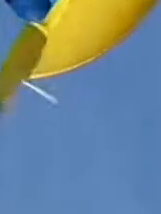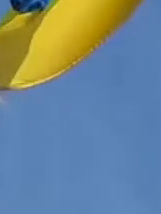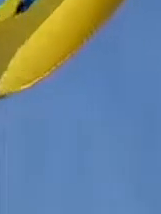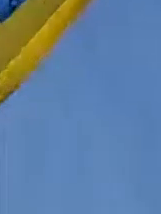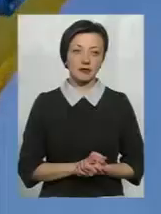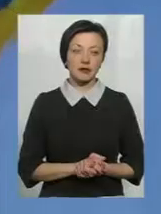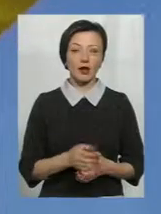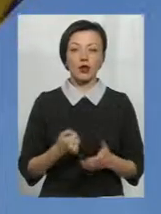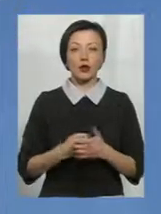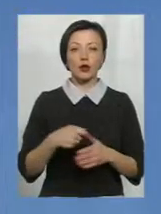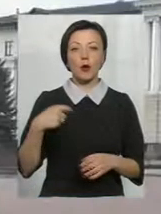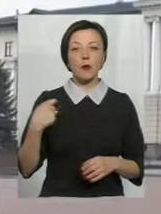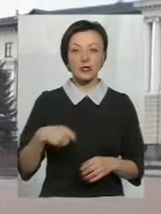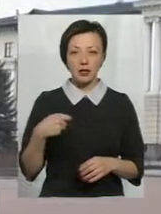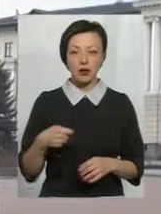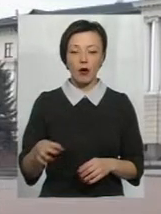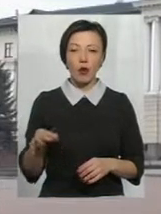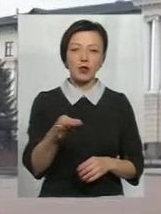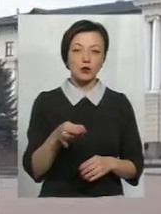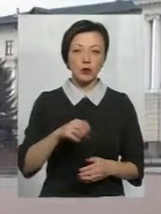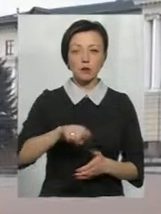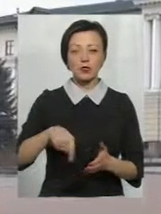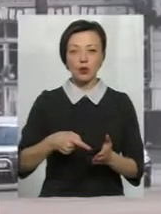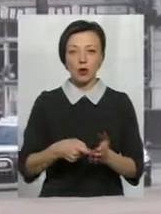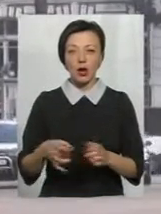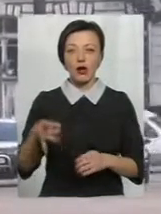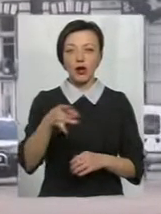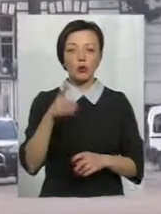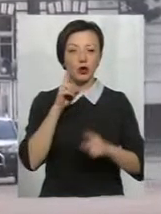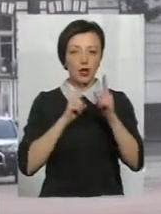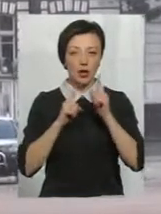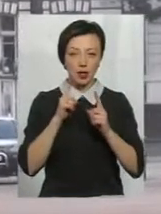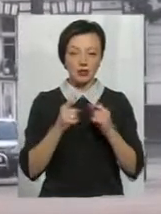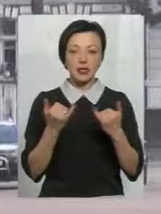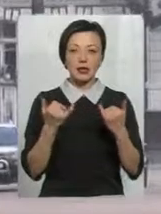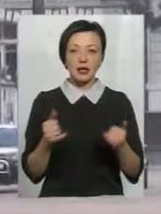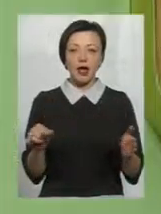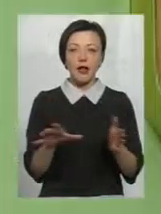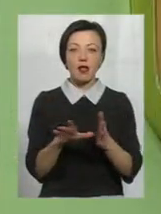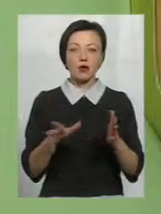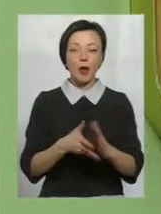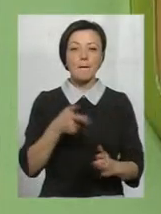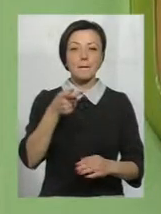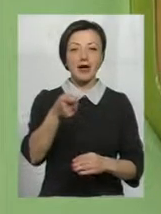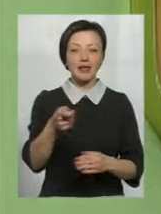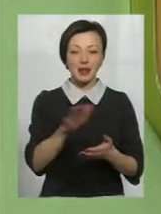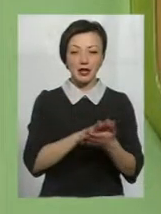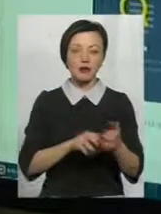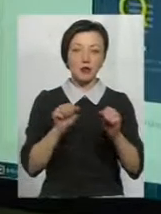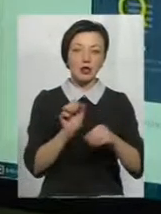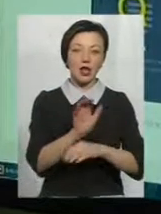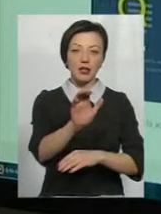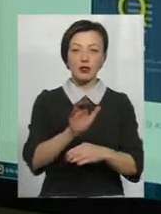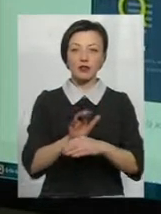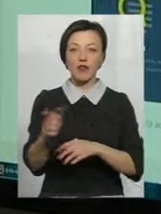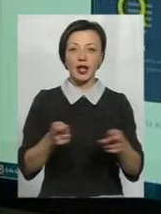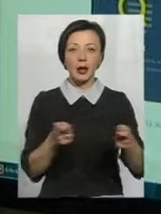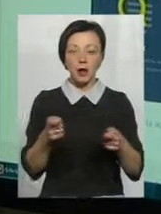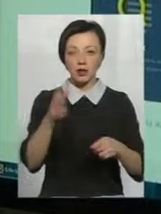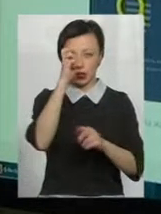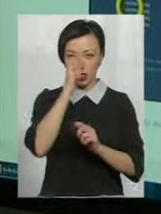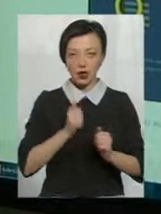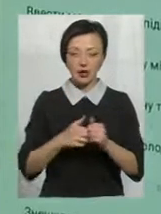До президента обласної, міської та районної ради. Нині електронні петиції можна адресувати керманичам країни на усіх